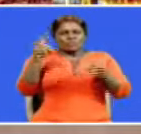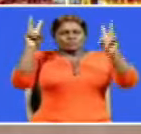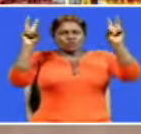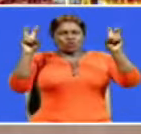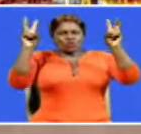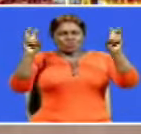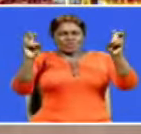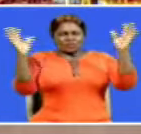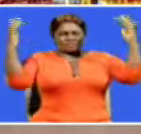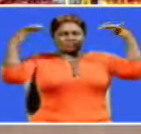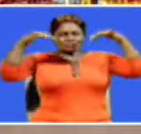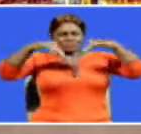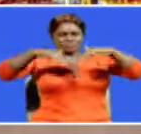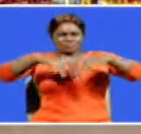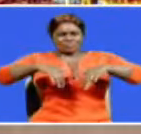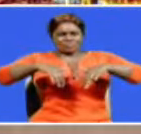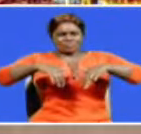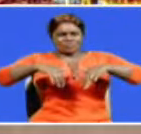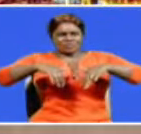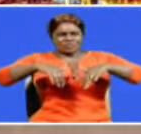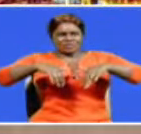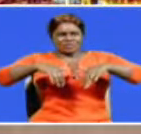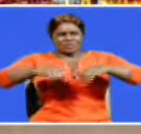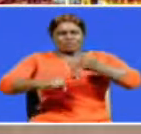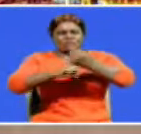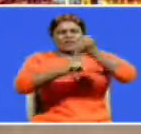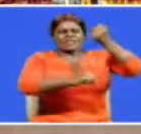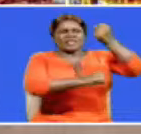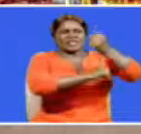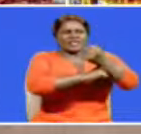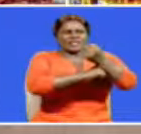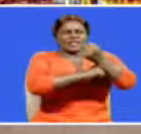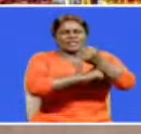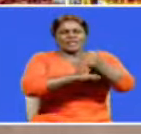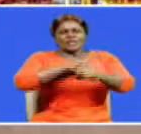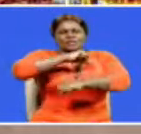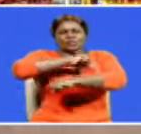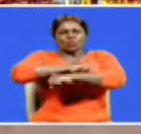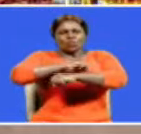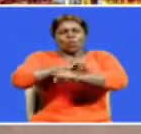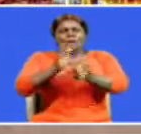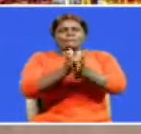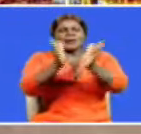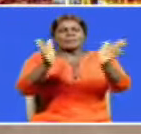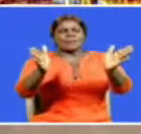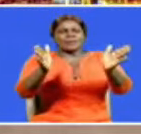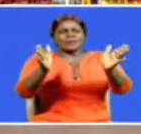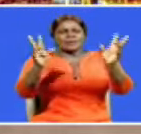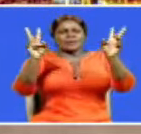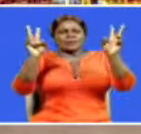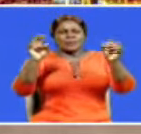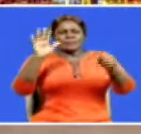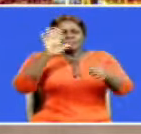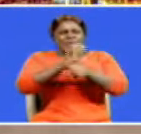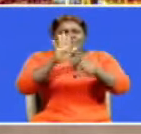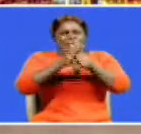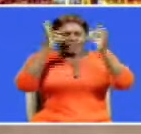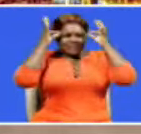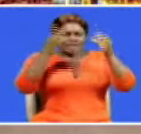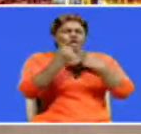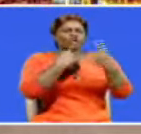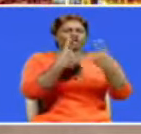ya kongamano hilo yaliyojikita katika ufadhili na udhamini wa shule za umma, kauli za wengi